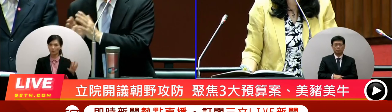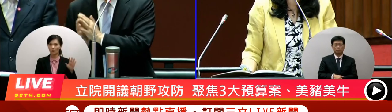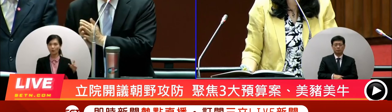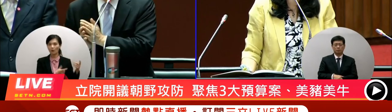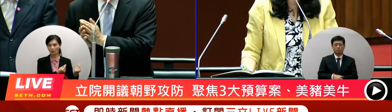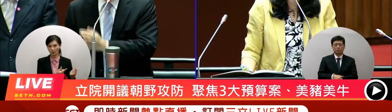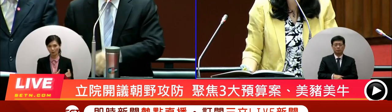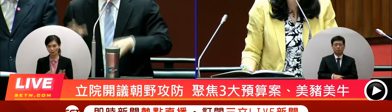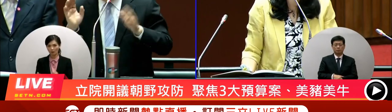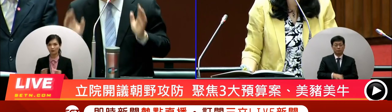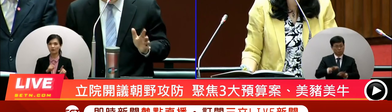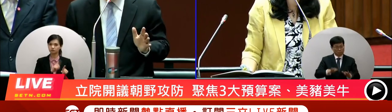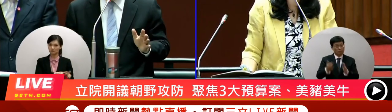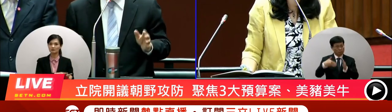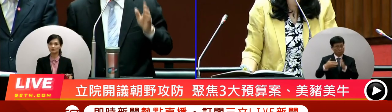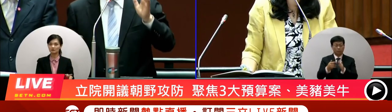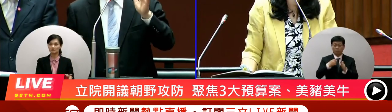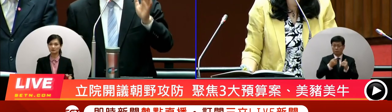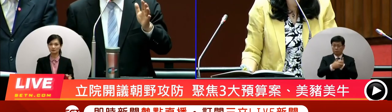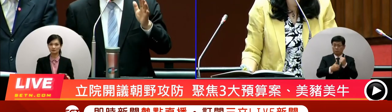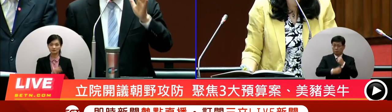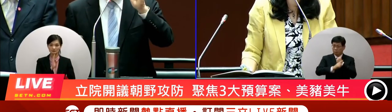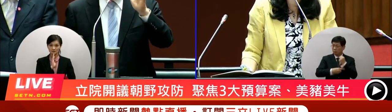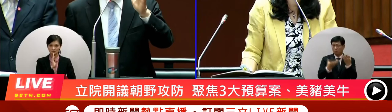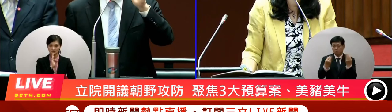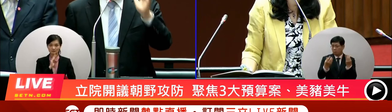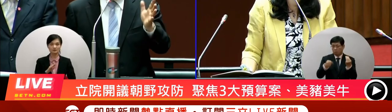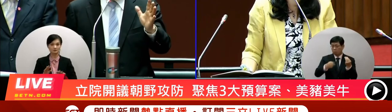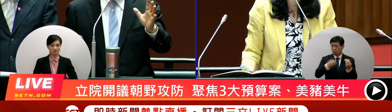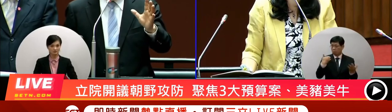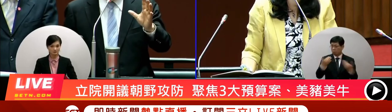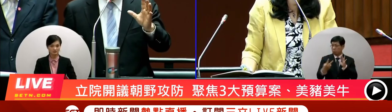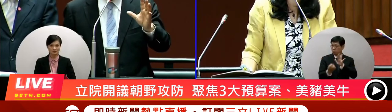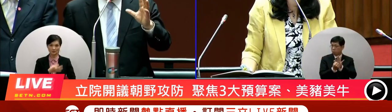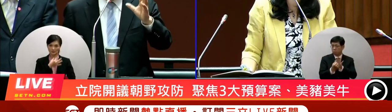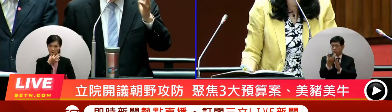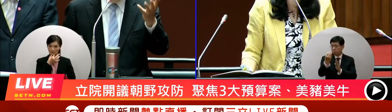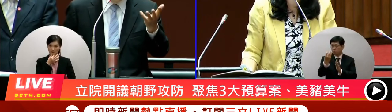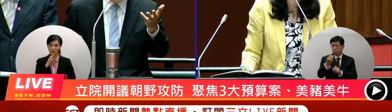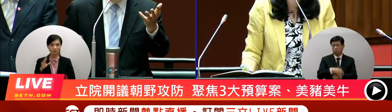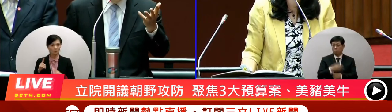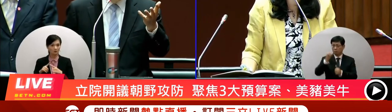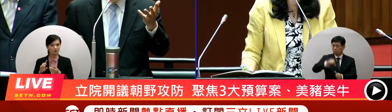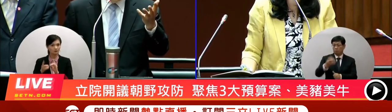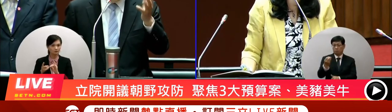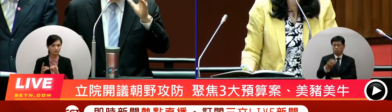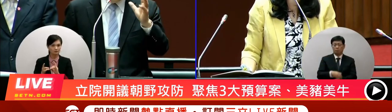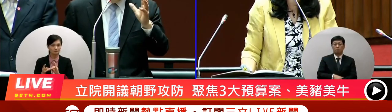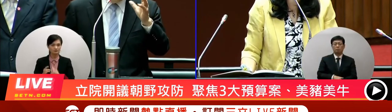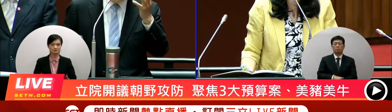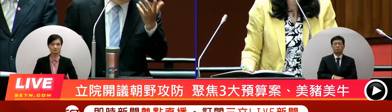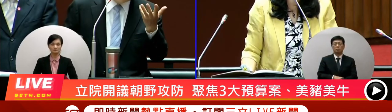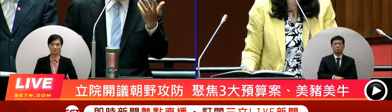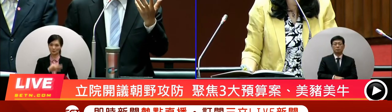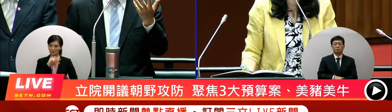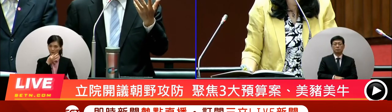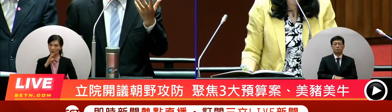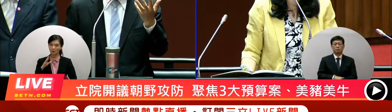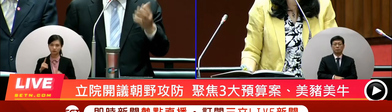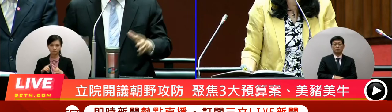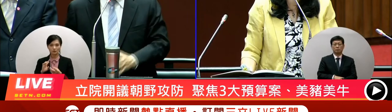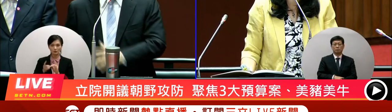运作多年。 目前学校卫生法里面并没有明文规定，也没有法则。 有人或者是怎么